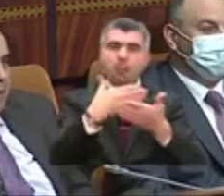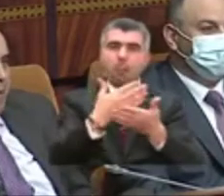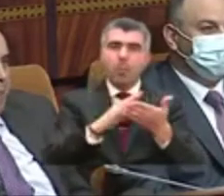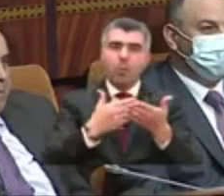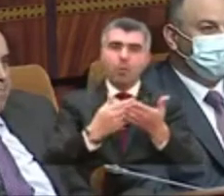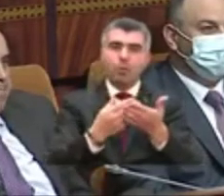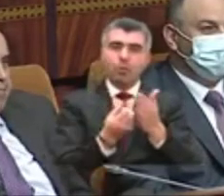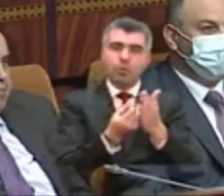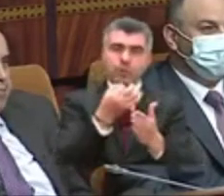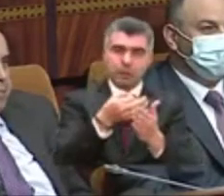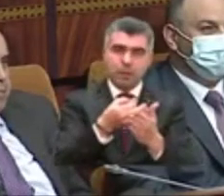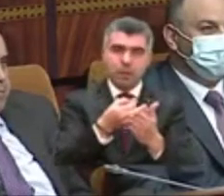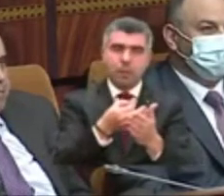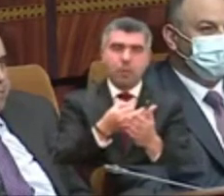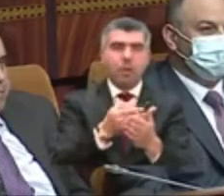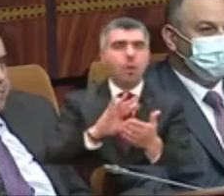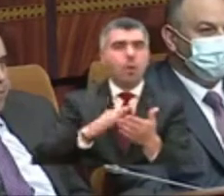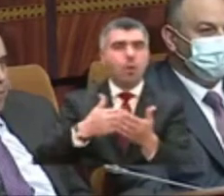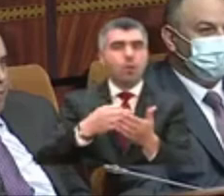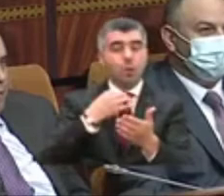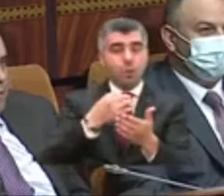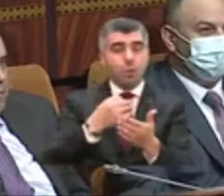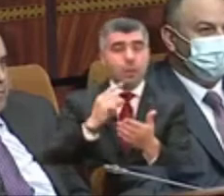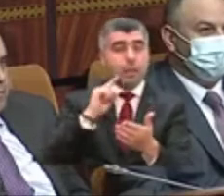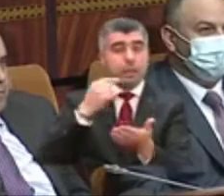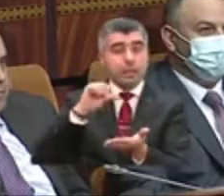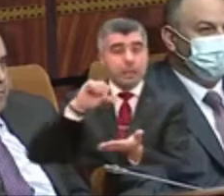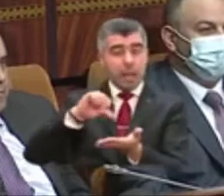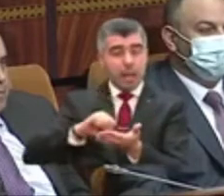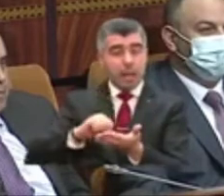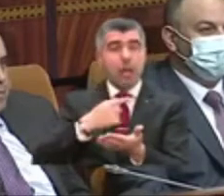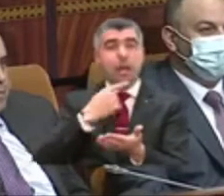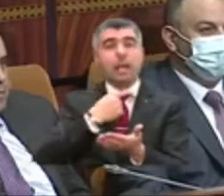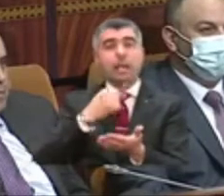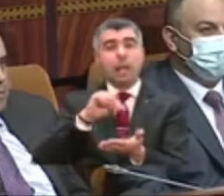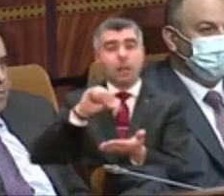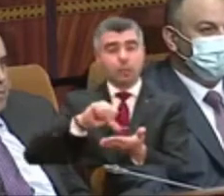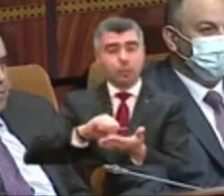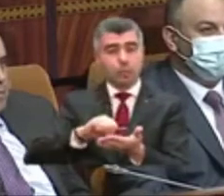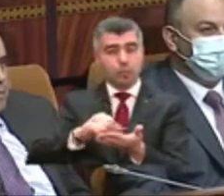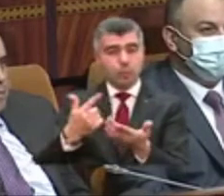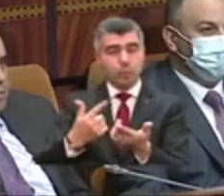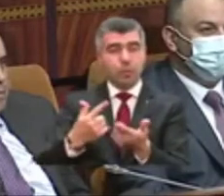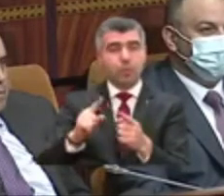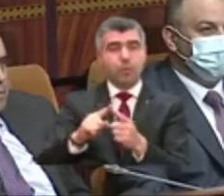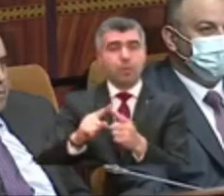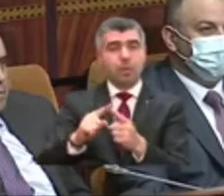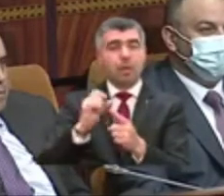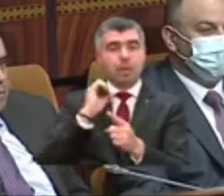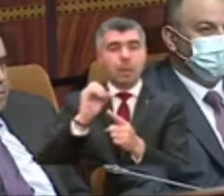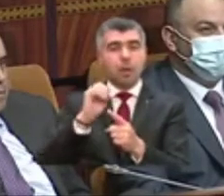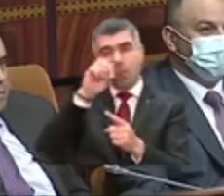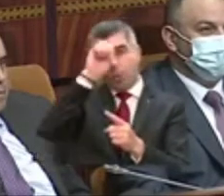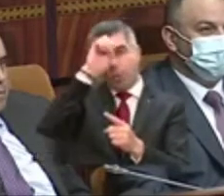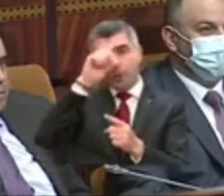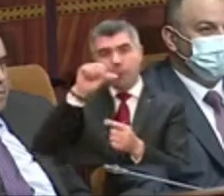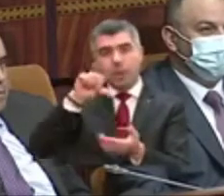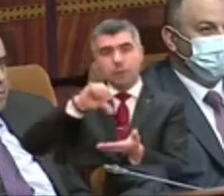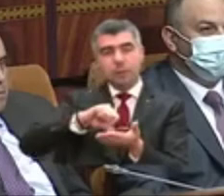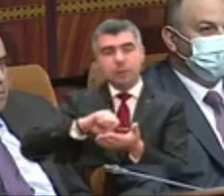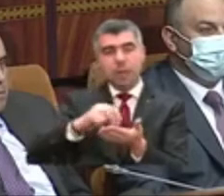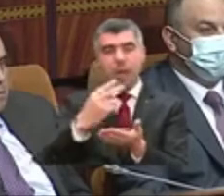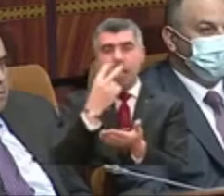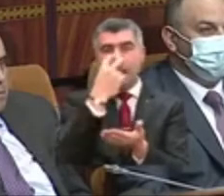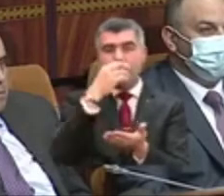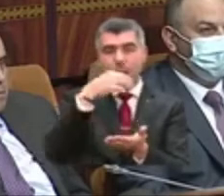الموانئ الجديدة، كيف ما قلتي ميناء الدخلة الأطلسي، ميناء الناظور غرب المتوسط، ميناء الجديد للفوسفات بالعيون. وفي